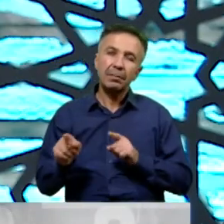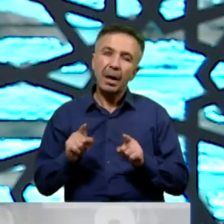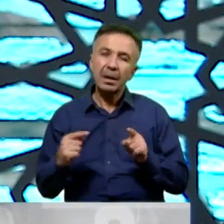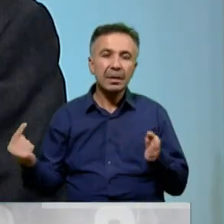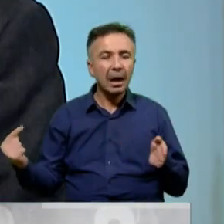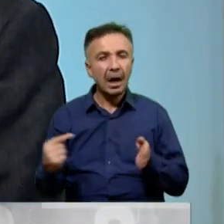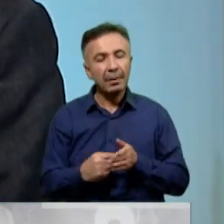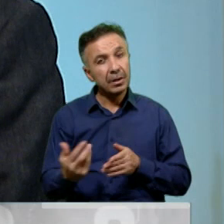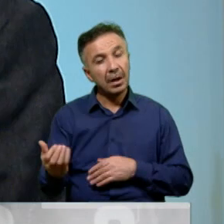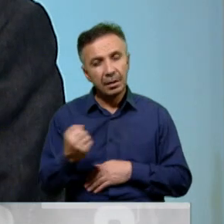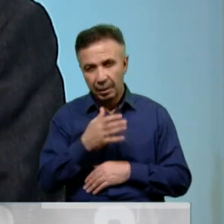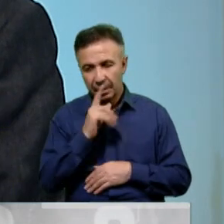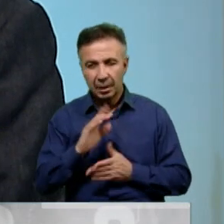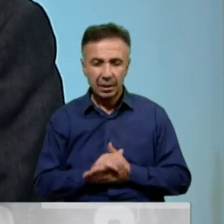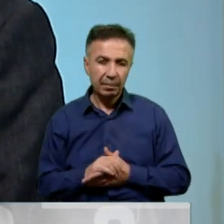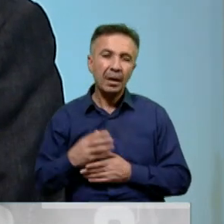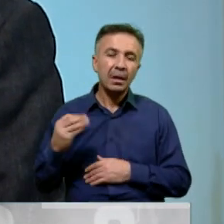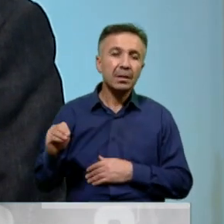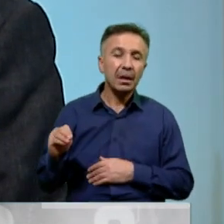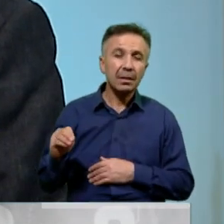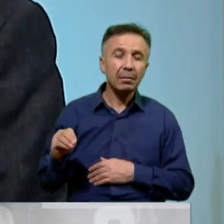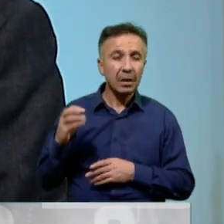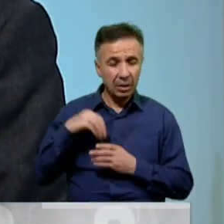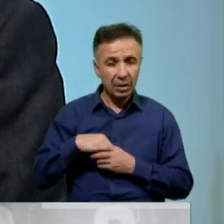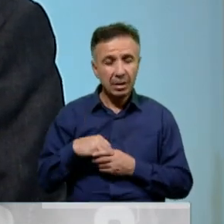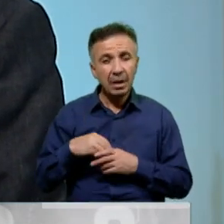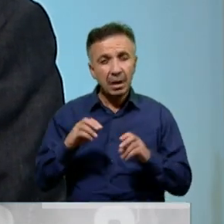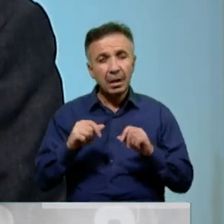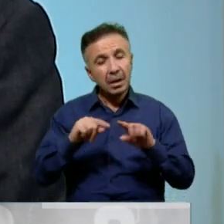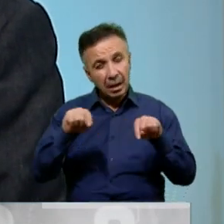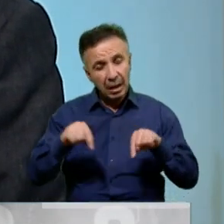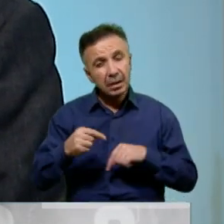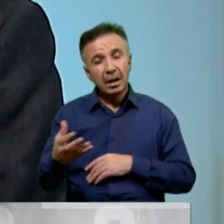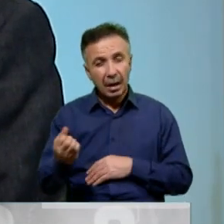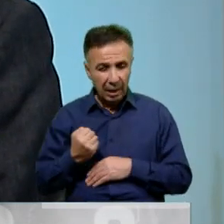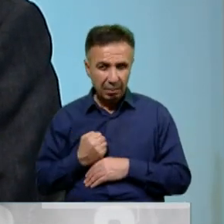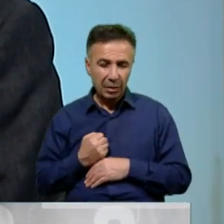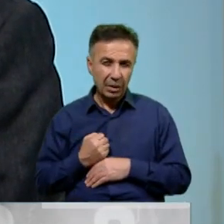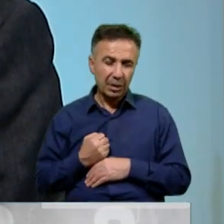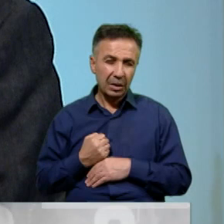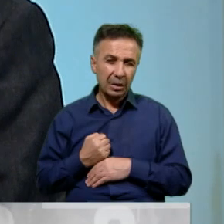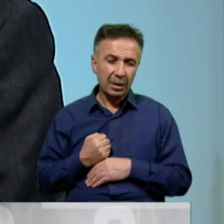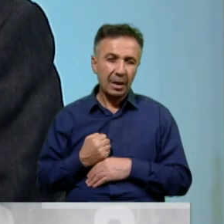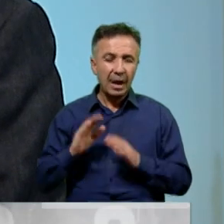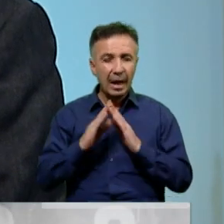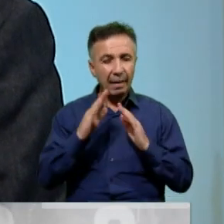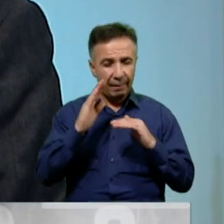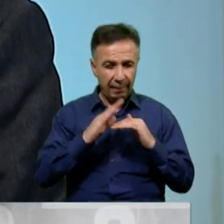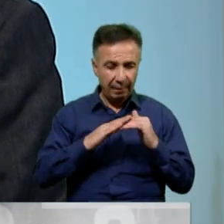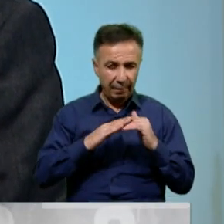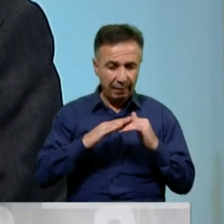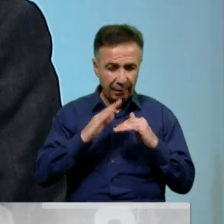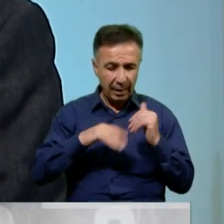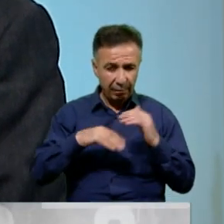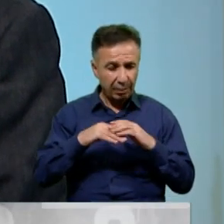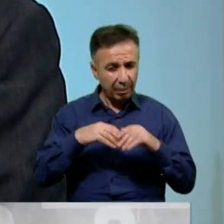bilecek. Yani satmak maksadıyla arsayı almış, ev yapıp satmak maksadı varsa O zaman zekata